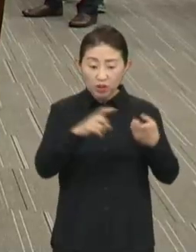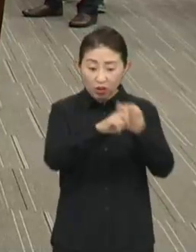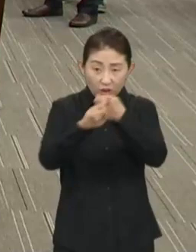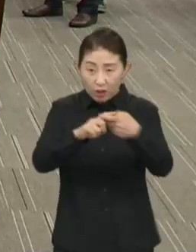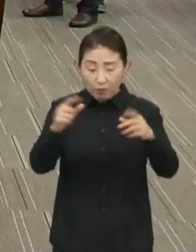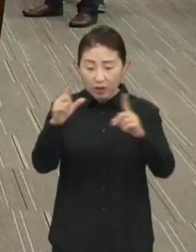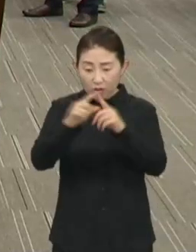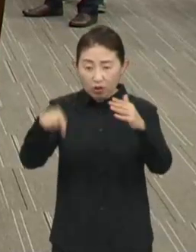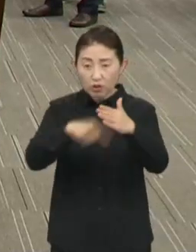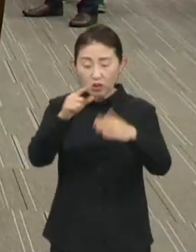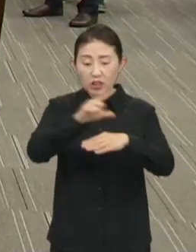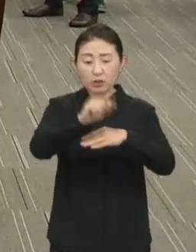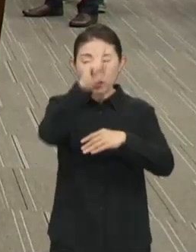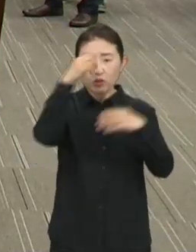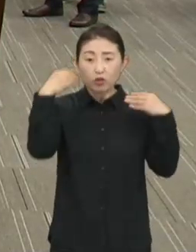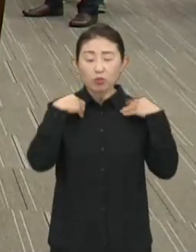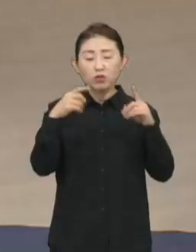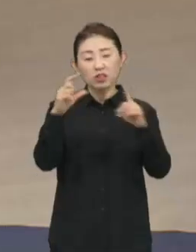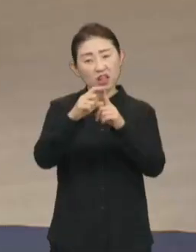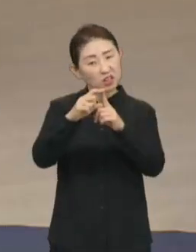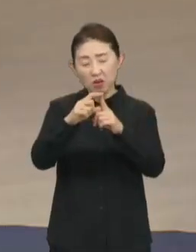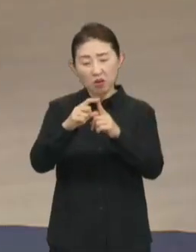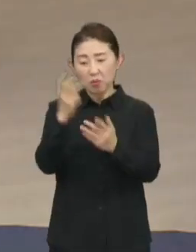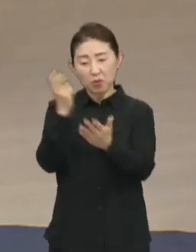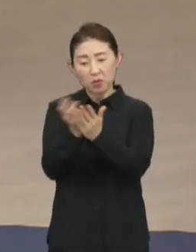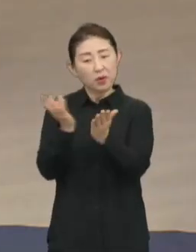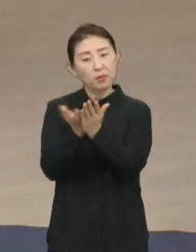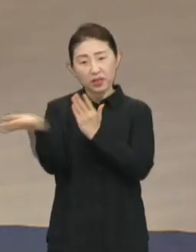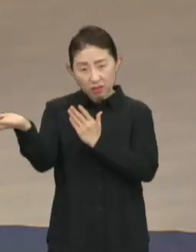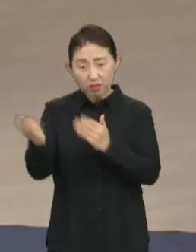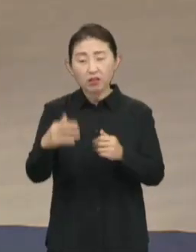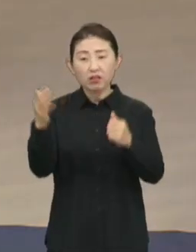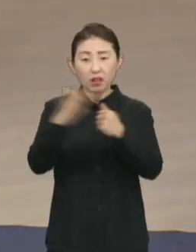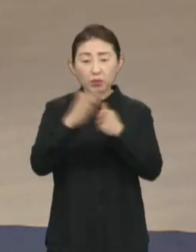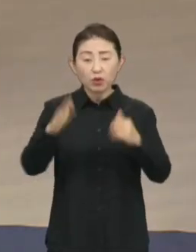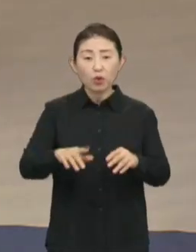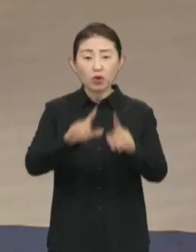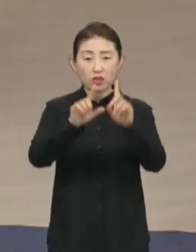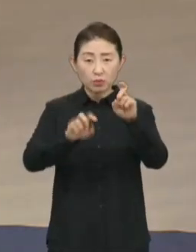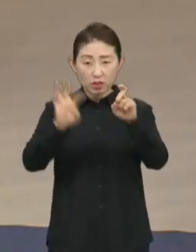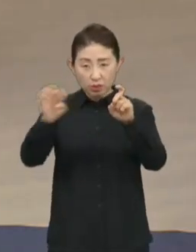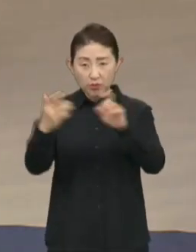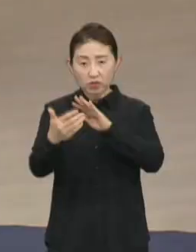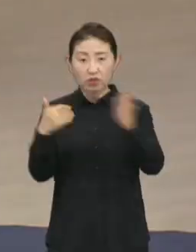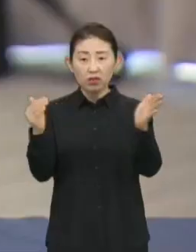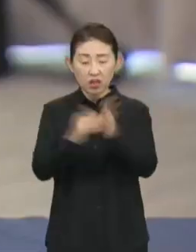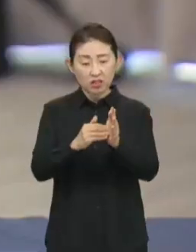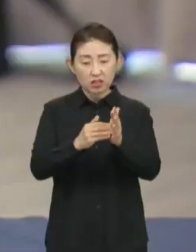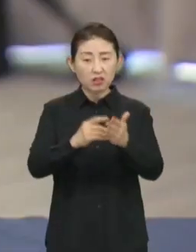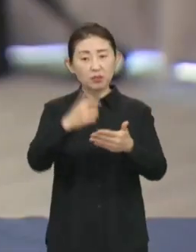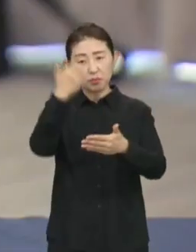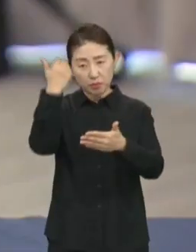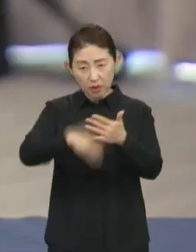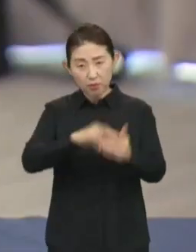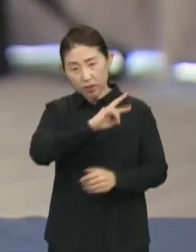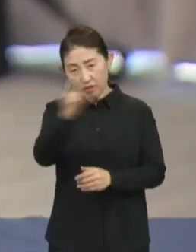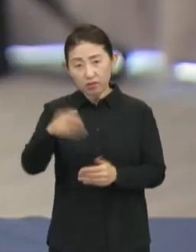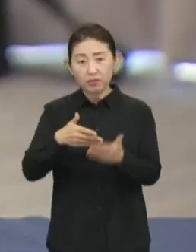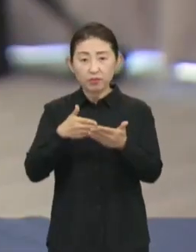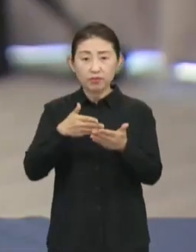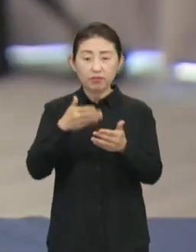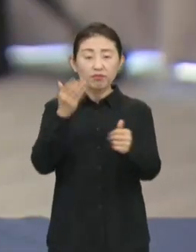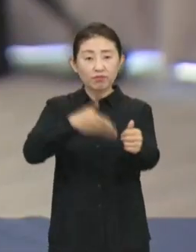가운데 지방 정부라는 용어가 법령에 위반된다며 오는 11월 30일까지 변경할 것을 요청했습니다